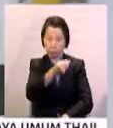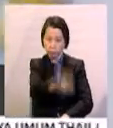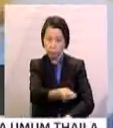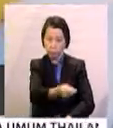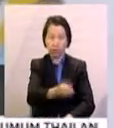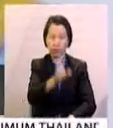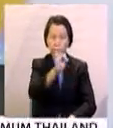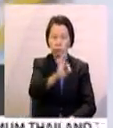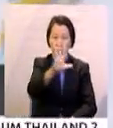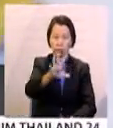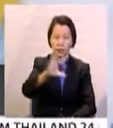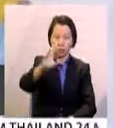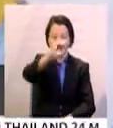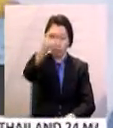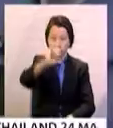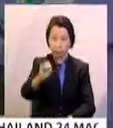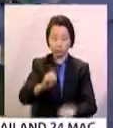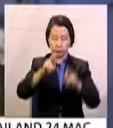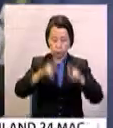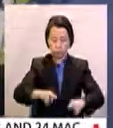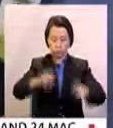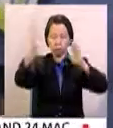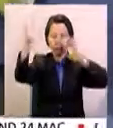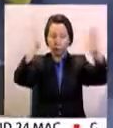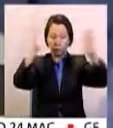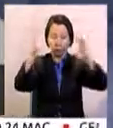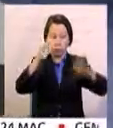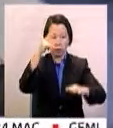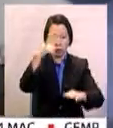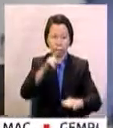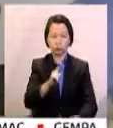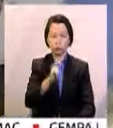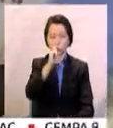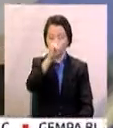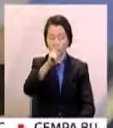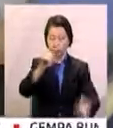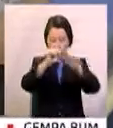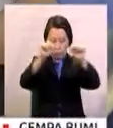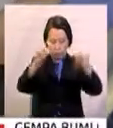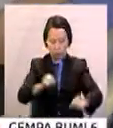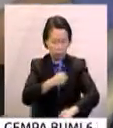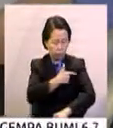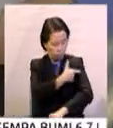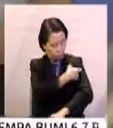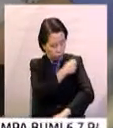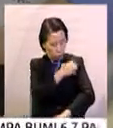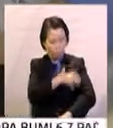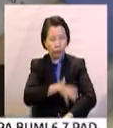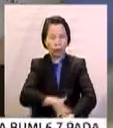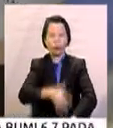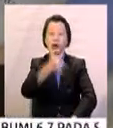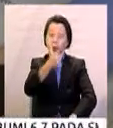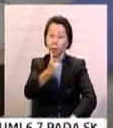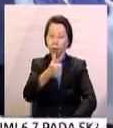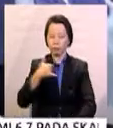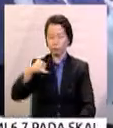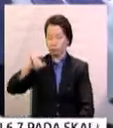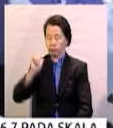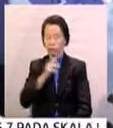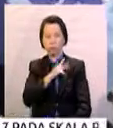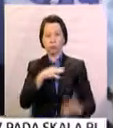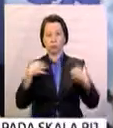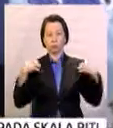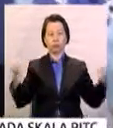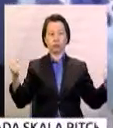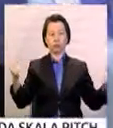kepada 95% daripada rakyat negara ini bagi memastikan sistem imunisasi berkesan. Semalam, Kementerian Kesihatan